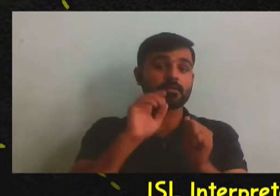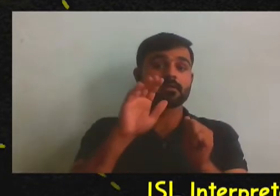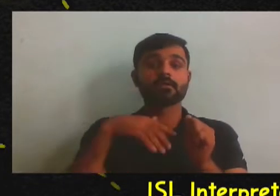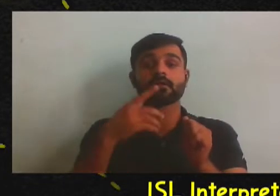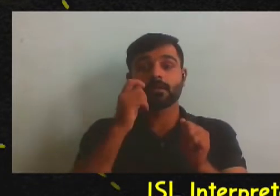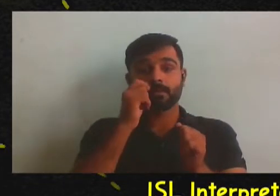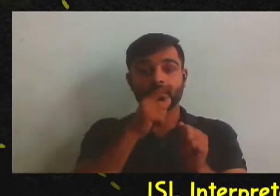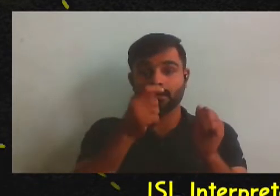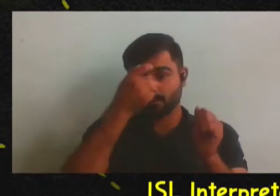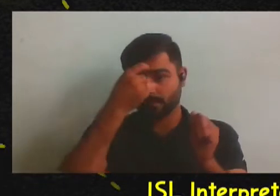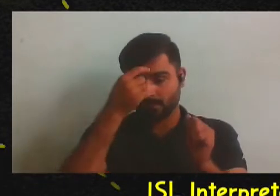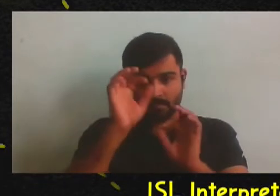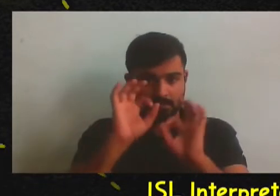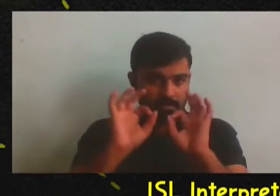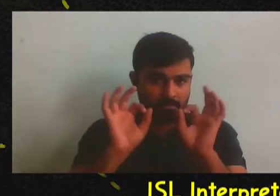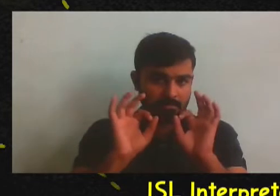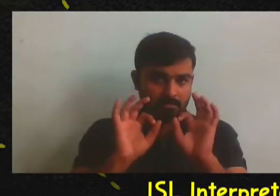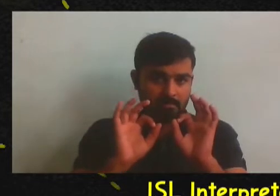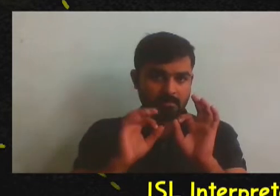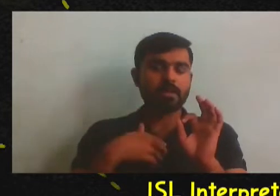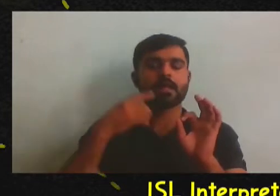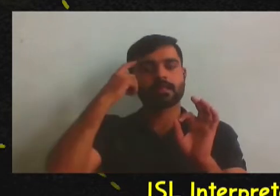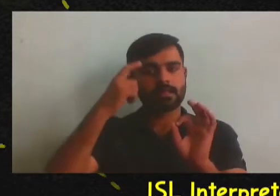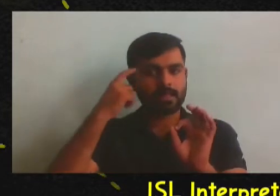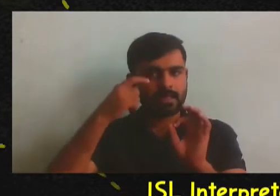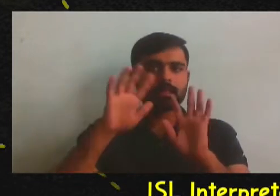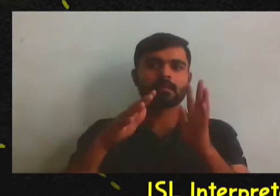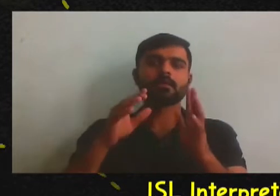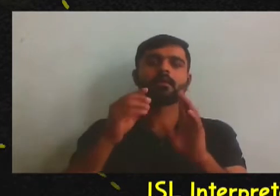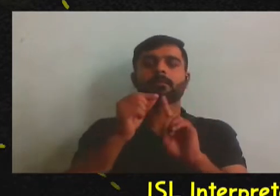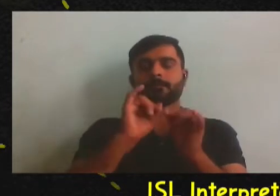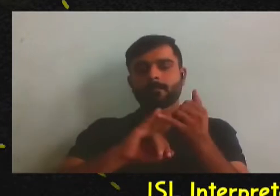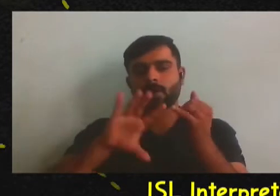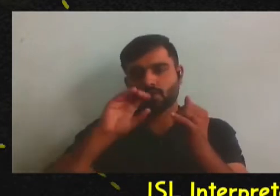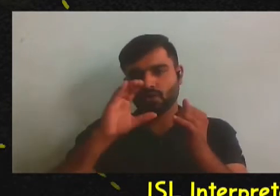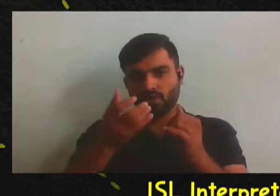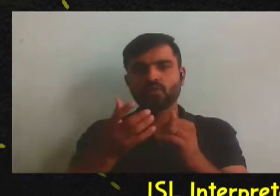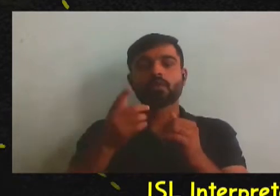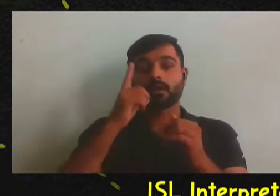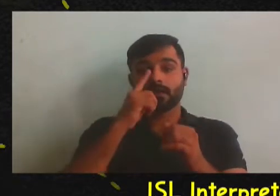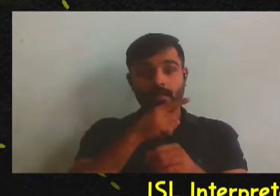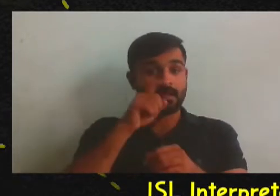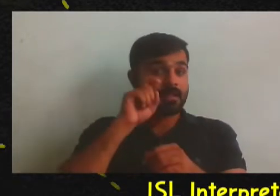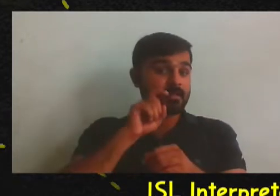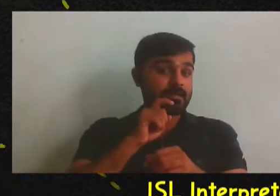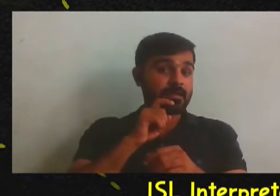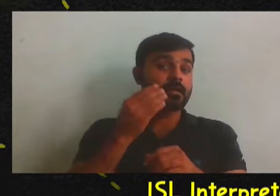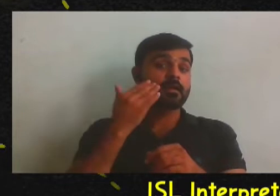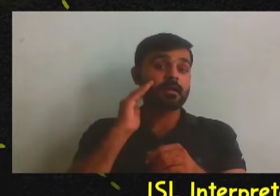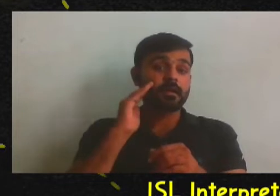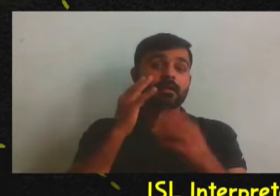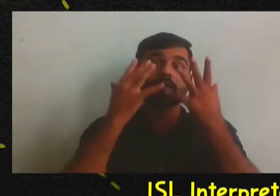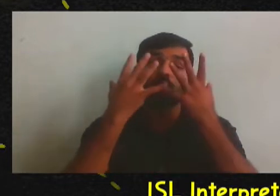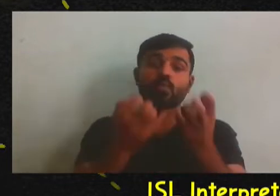को परेशानी तो नहीं होगी, एंड आई एम थिंकिंग बॉक्सो। लड़की सेक्स कब कराना चाहती